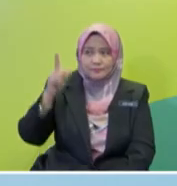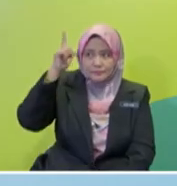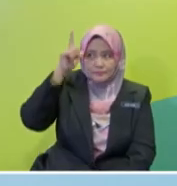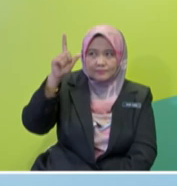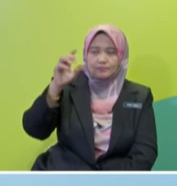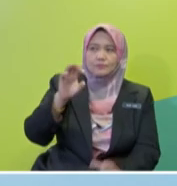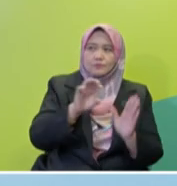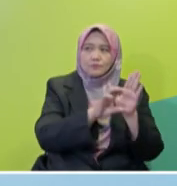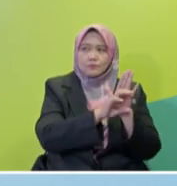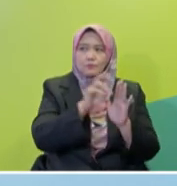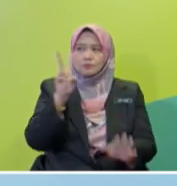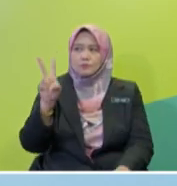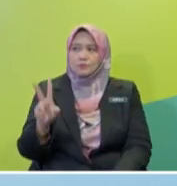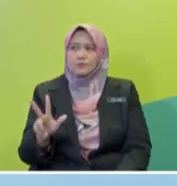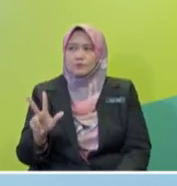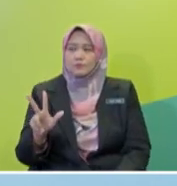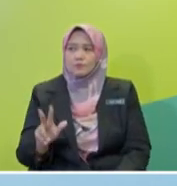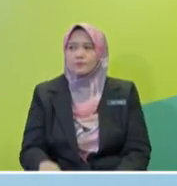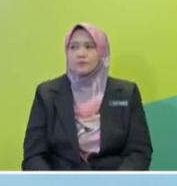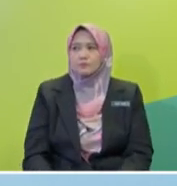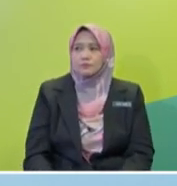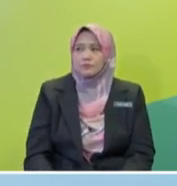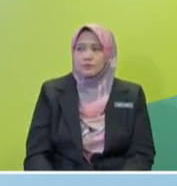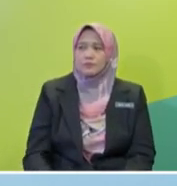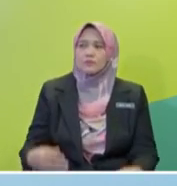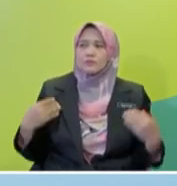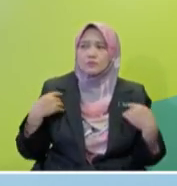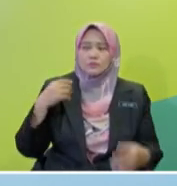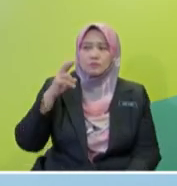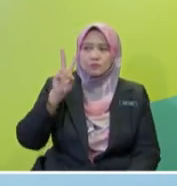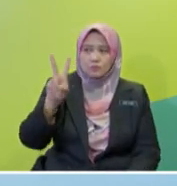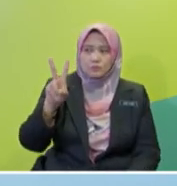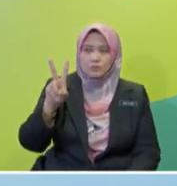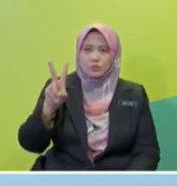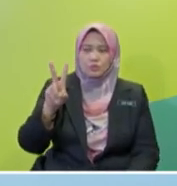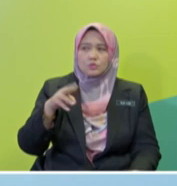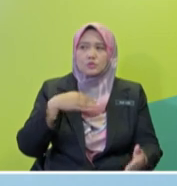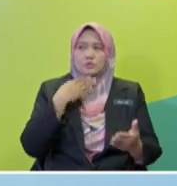yaitu kita ada beberapa kebaikanlah jawab